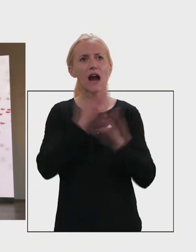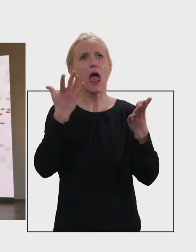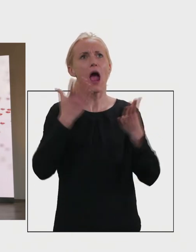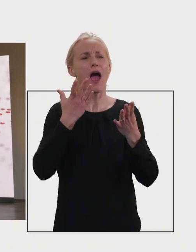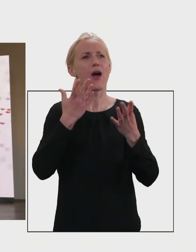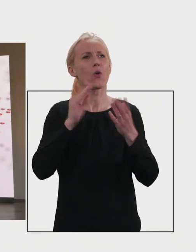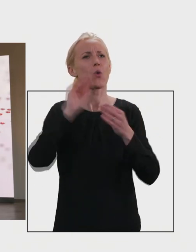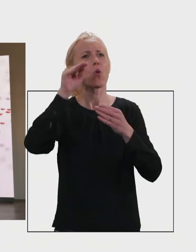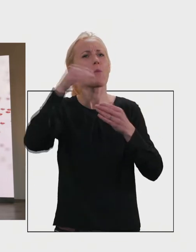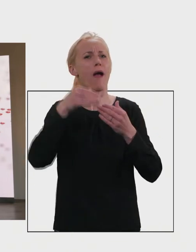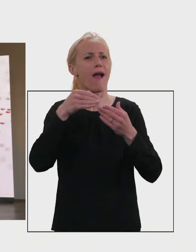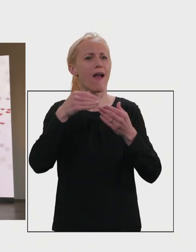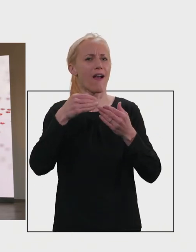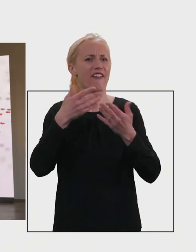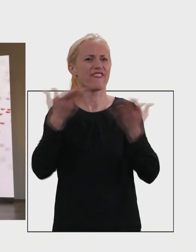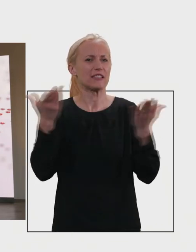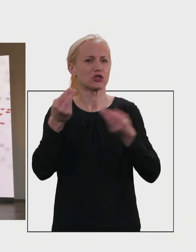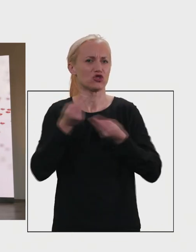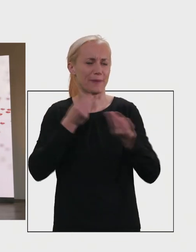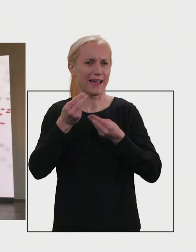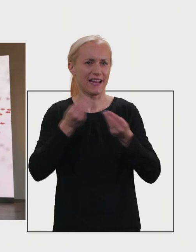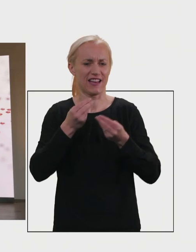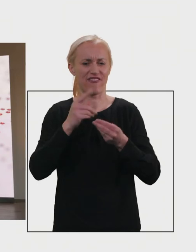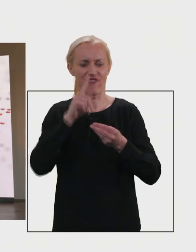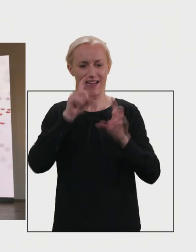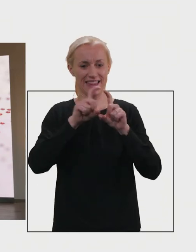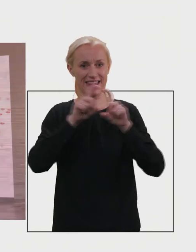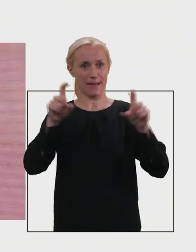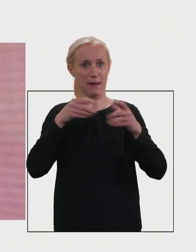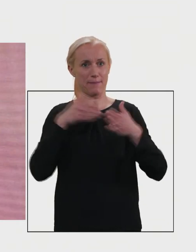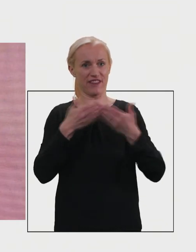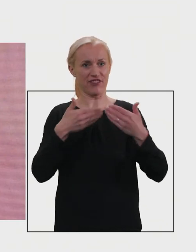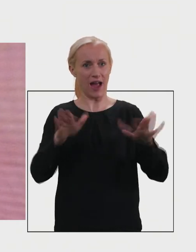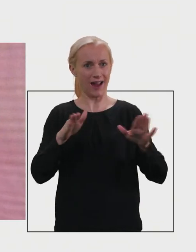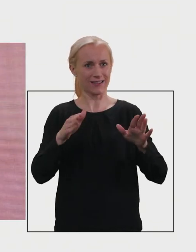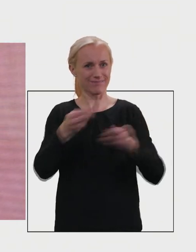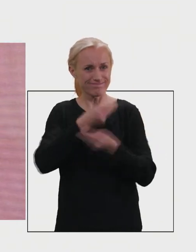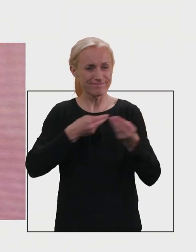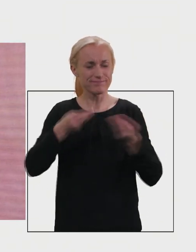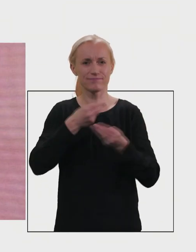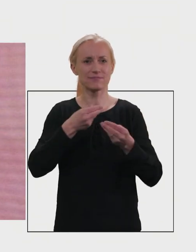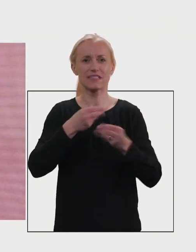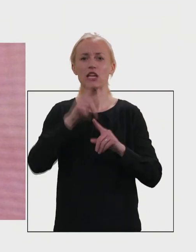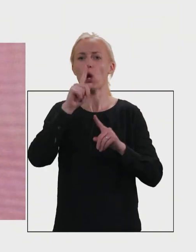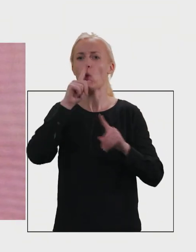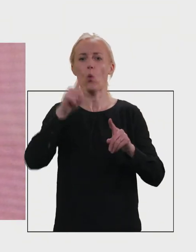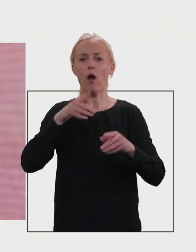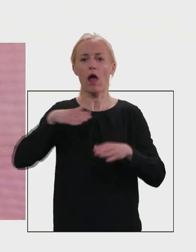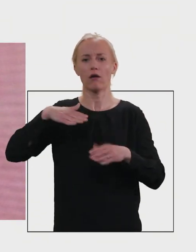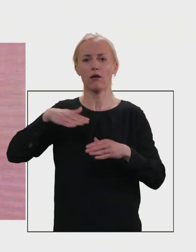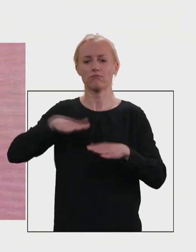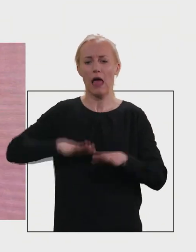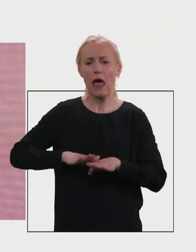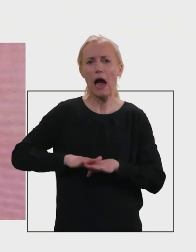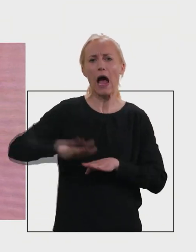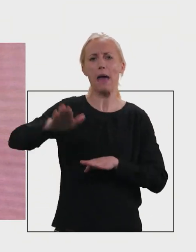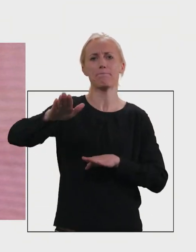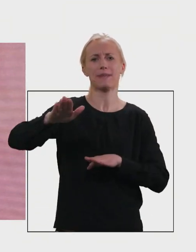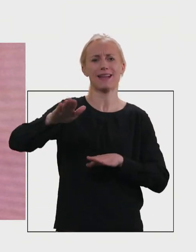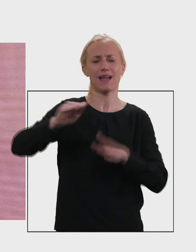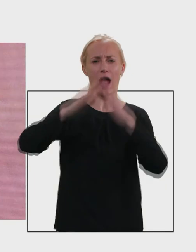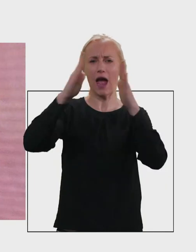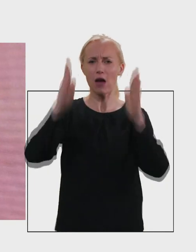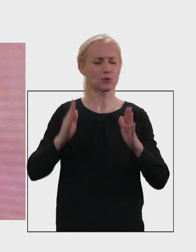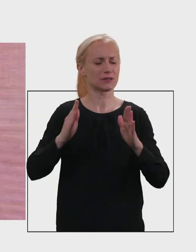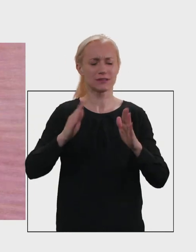spricht. Ich glaube, das ist schon mal ganz wichtig. Wenn wir über Barrierefreiheit sprechen, dann sprechen wir natürlich nicht nur über die Rampe von einem Haus, sondern wir sprechen über